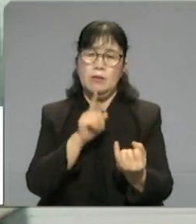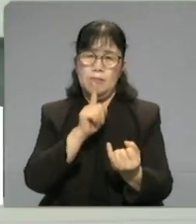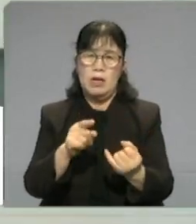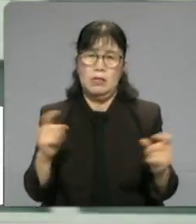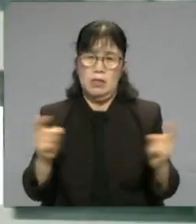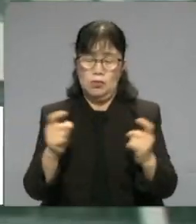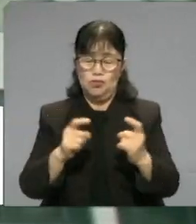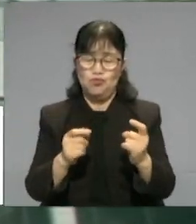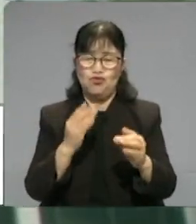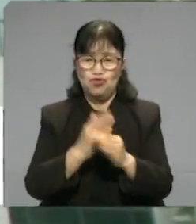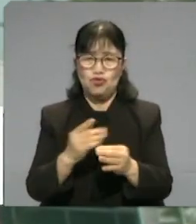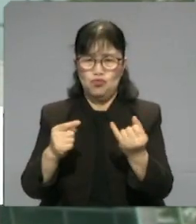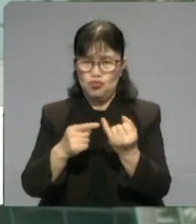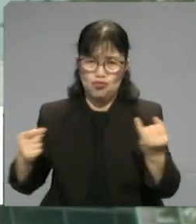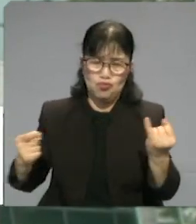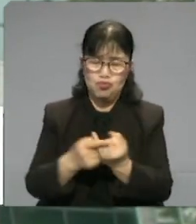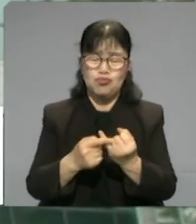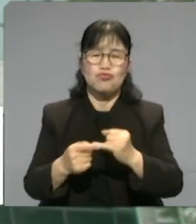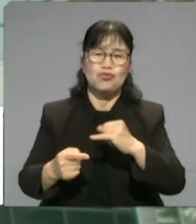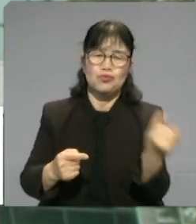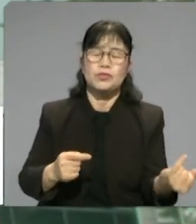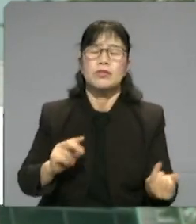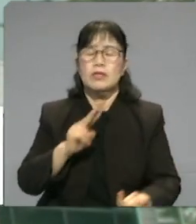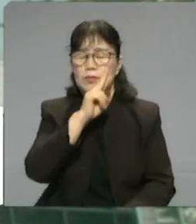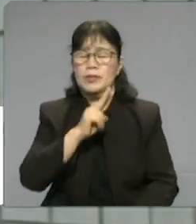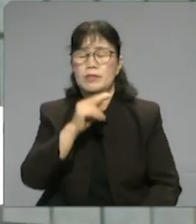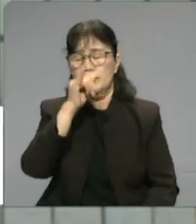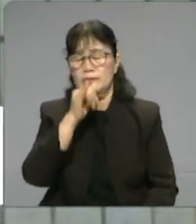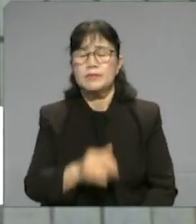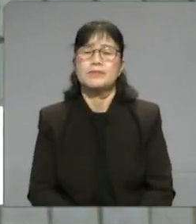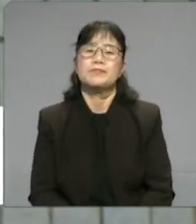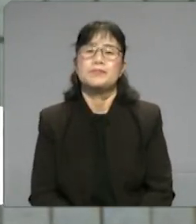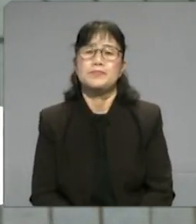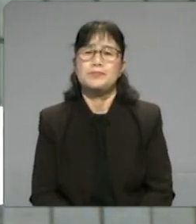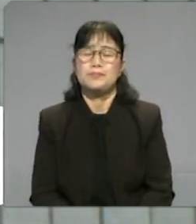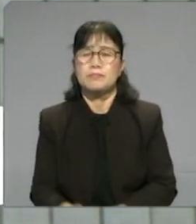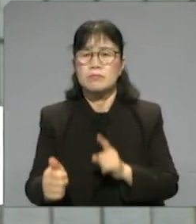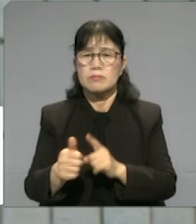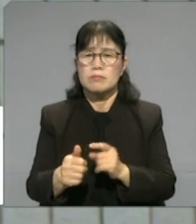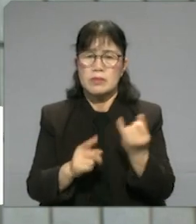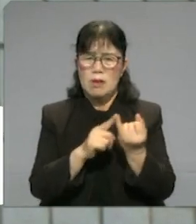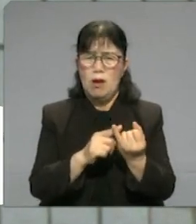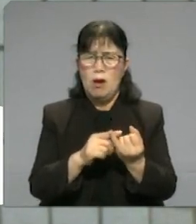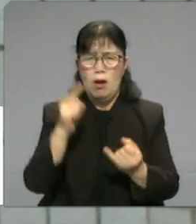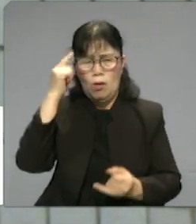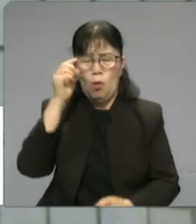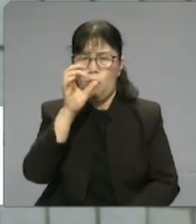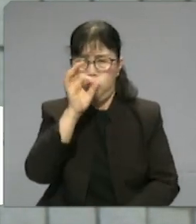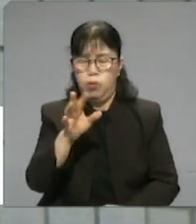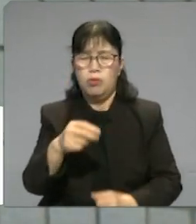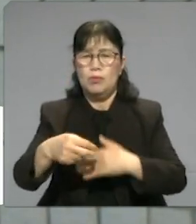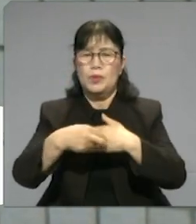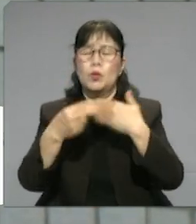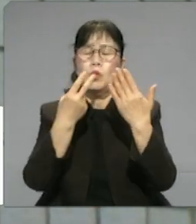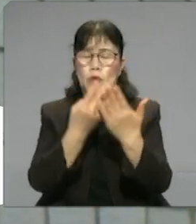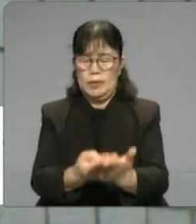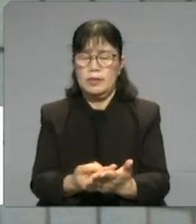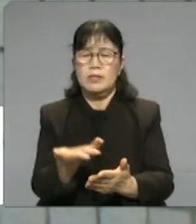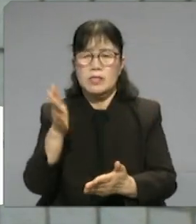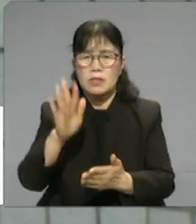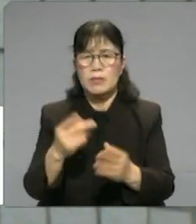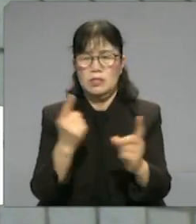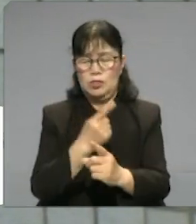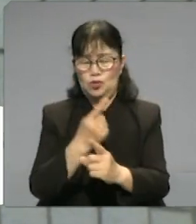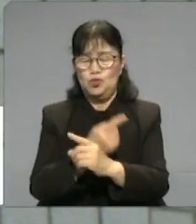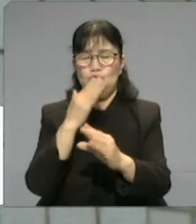BC 목에 흉기를 휘둘러 숨지게 한 혐의를 받고 있습니다 BC 의식 불명 상태로 병원으로 이송됐지만 치료